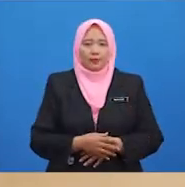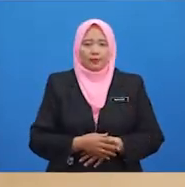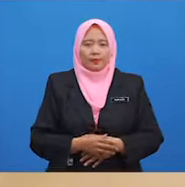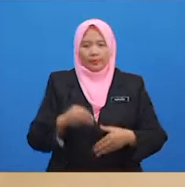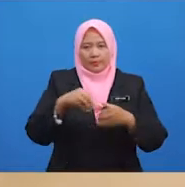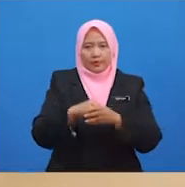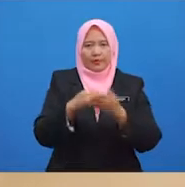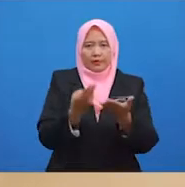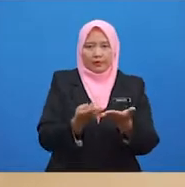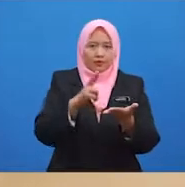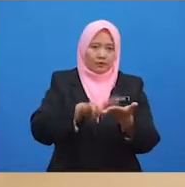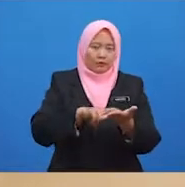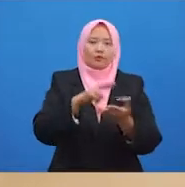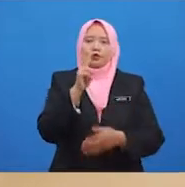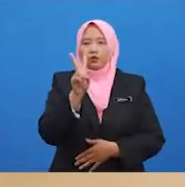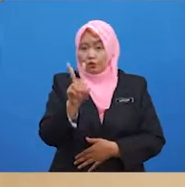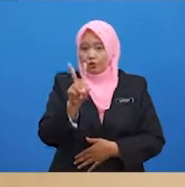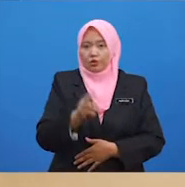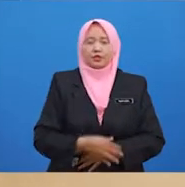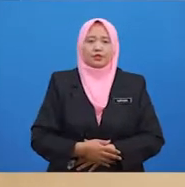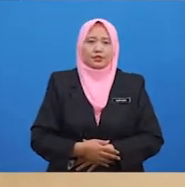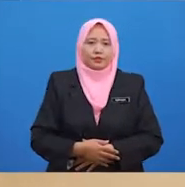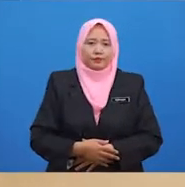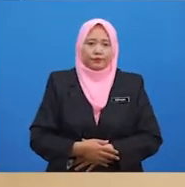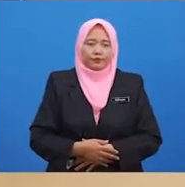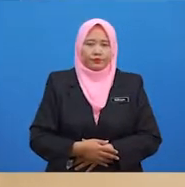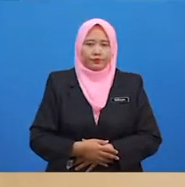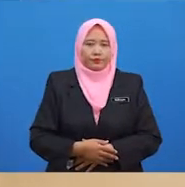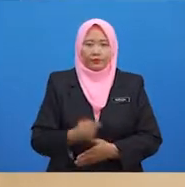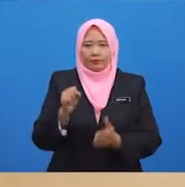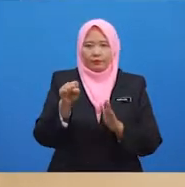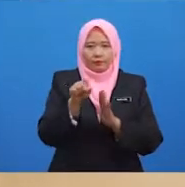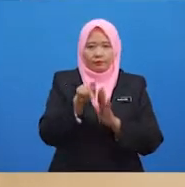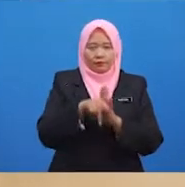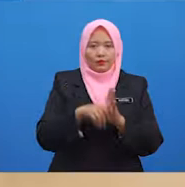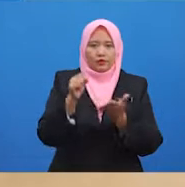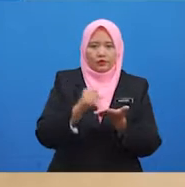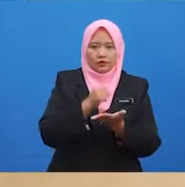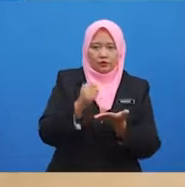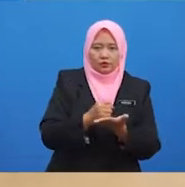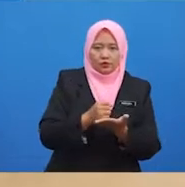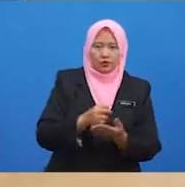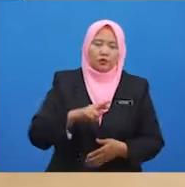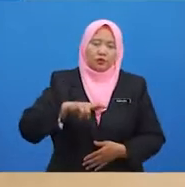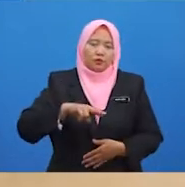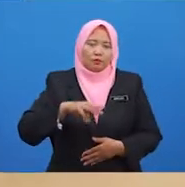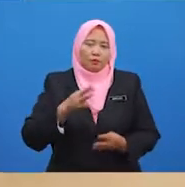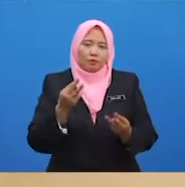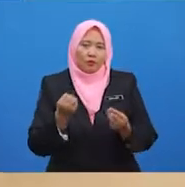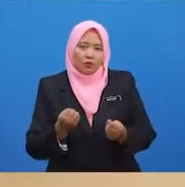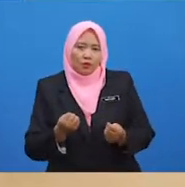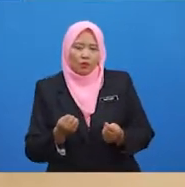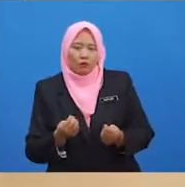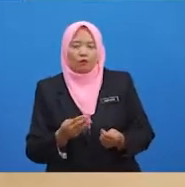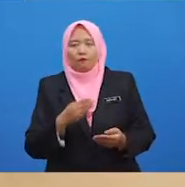pada rangkap kedua sajak. Penyajak meluahkan keinginan beliau untuk berbakti kepada tanah yang